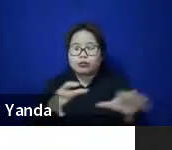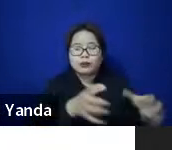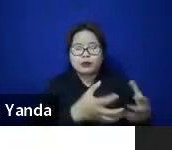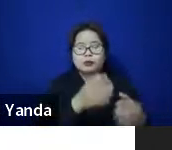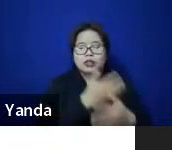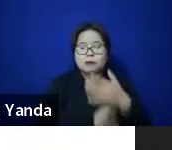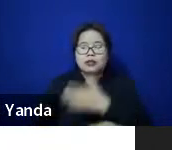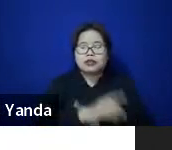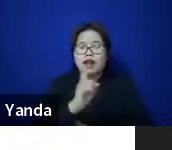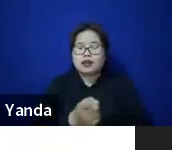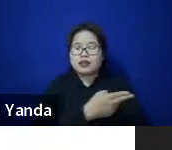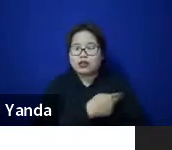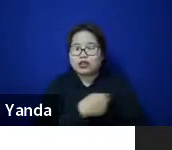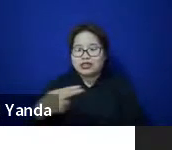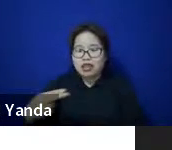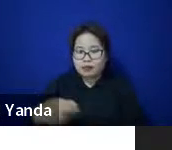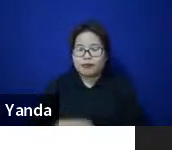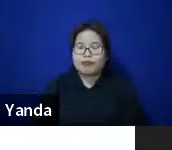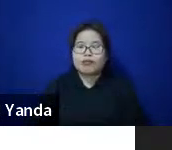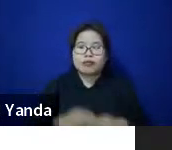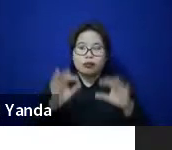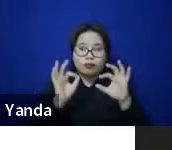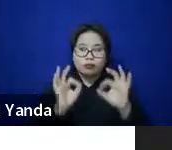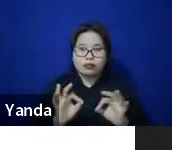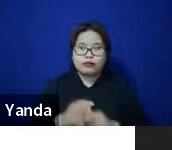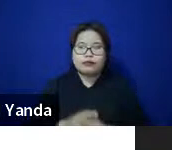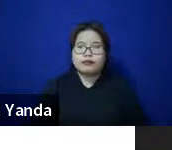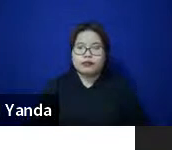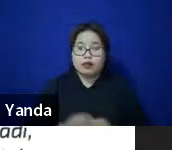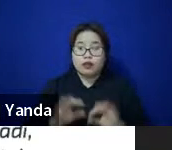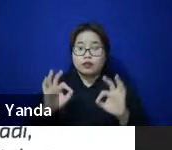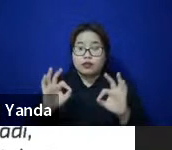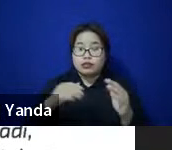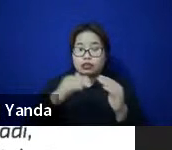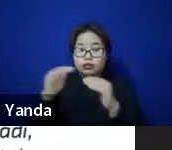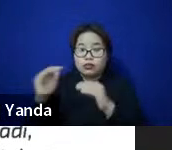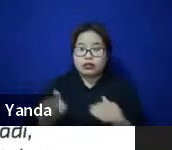di Indonesia. Gitu kan. Nah, selanjutnya,